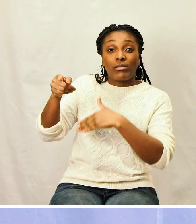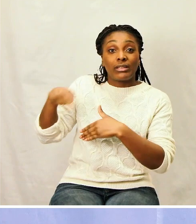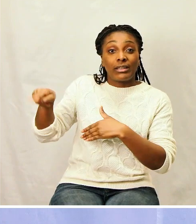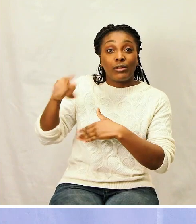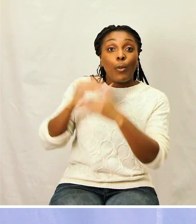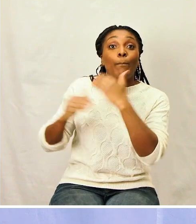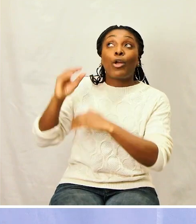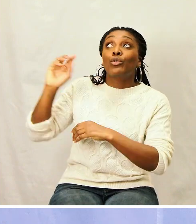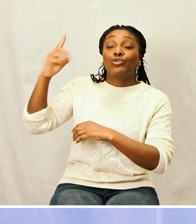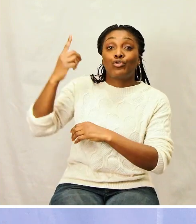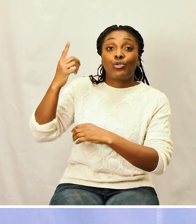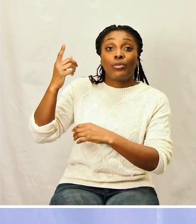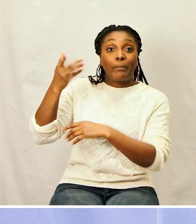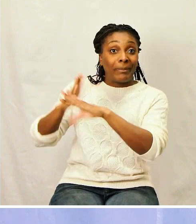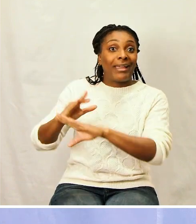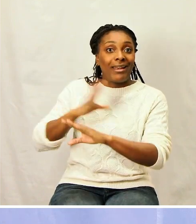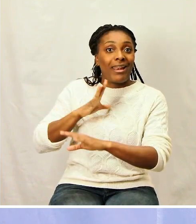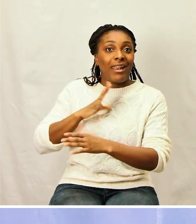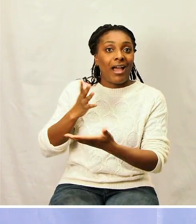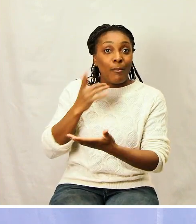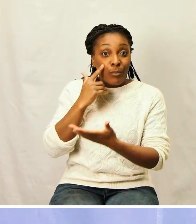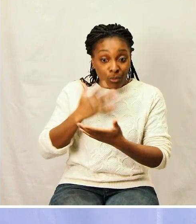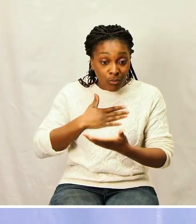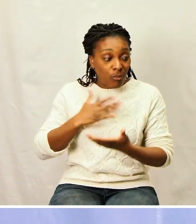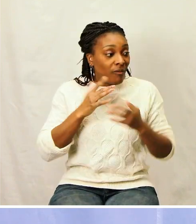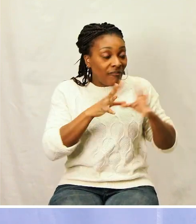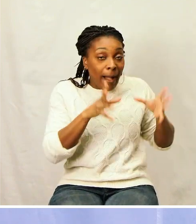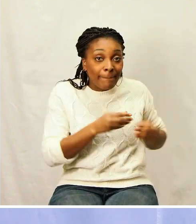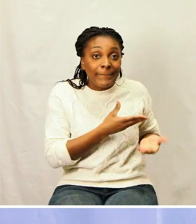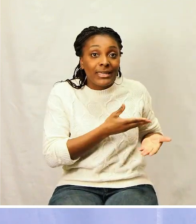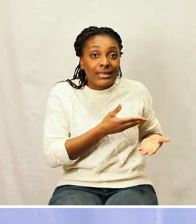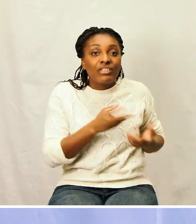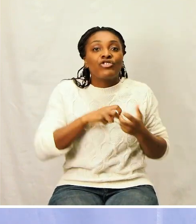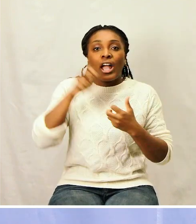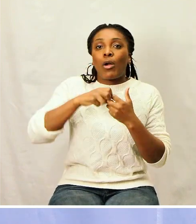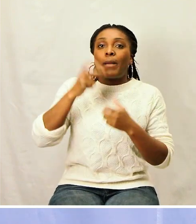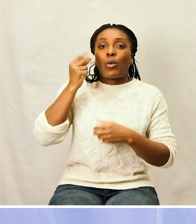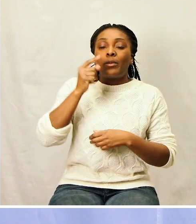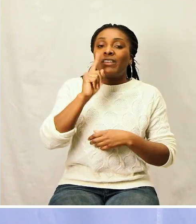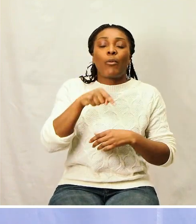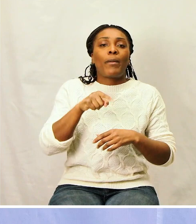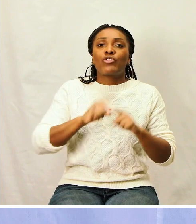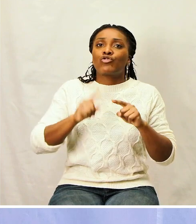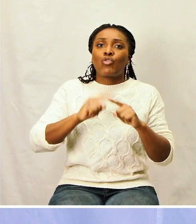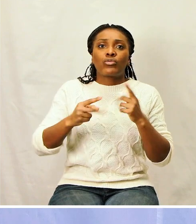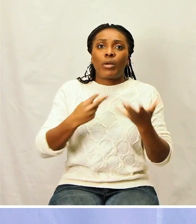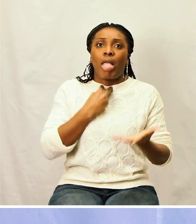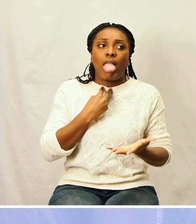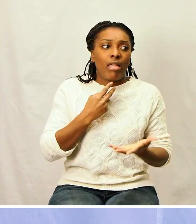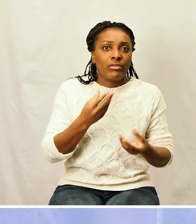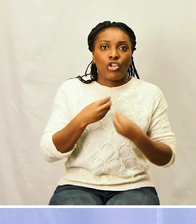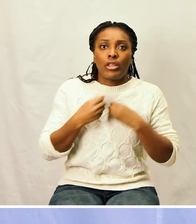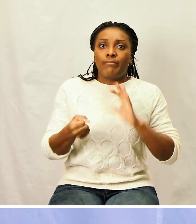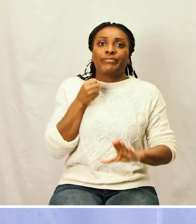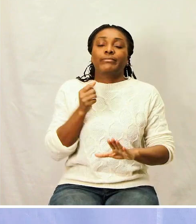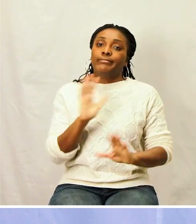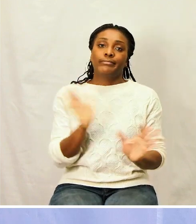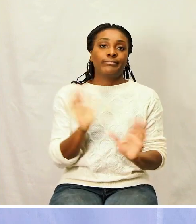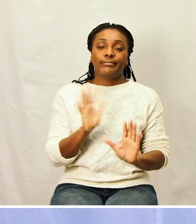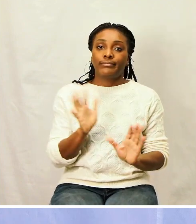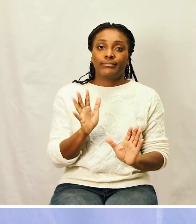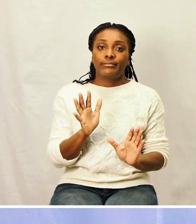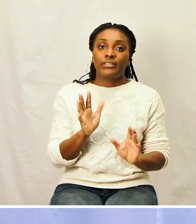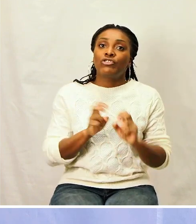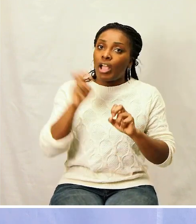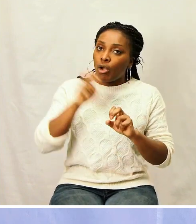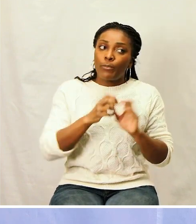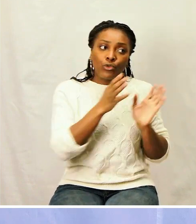le plan que Dieu a pour sa vie et la vie de sa famille il y a rien qui doit faire obstacle en fait et il est prêt et bien a demander et